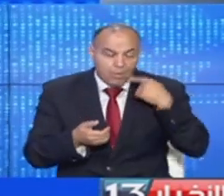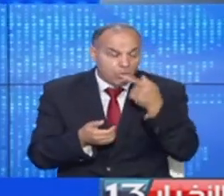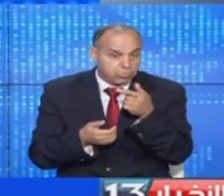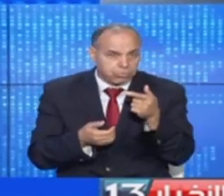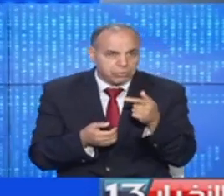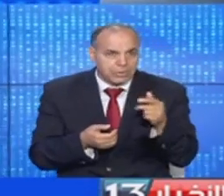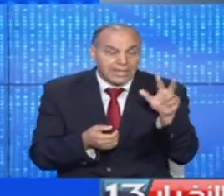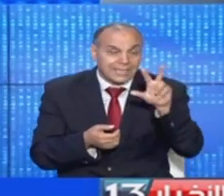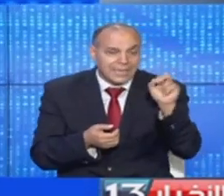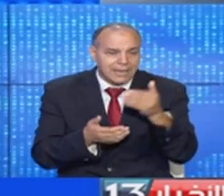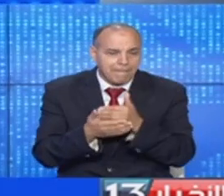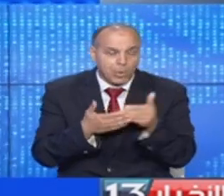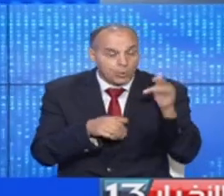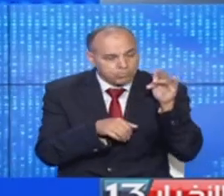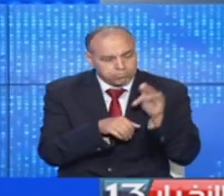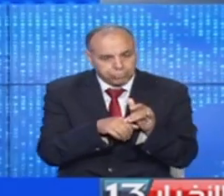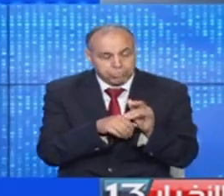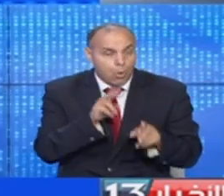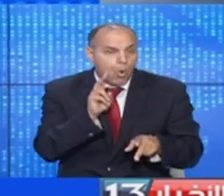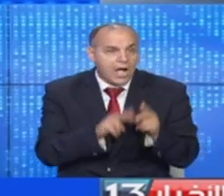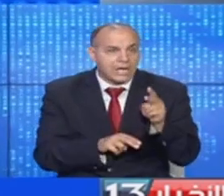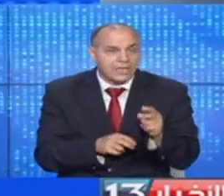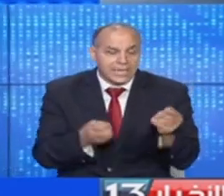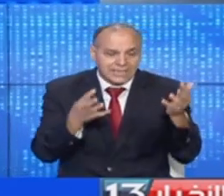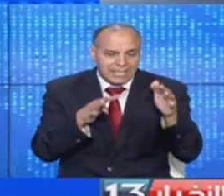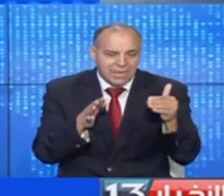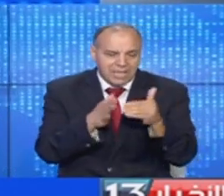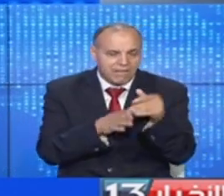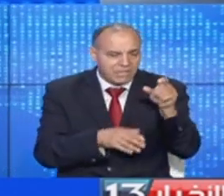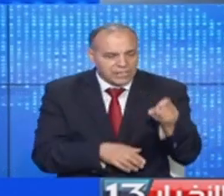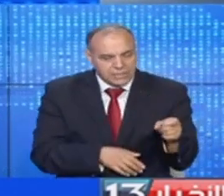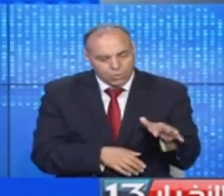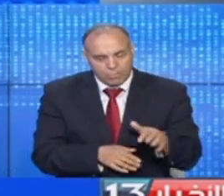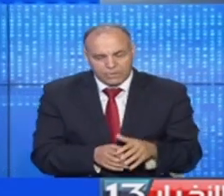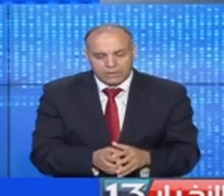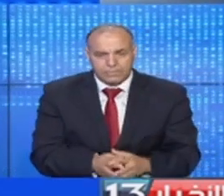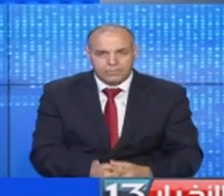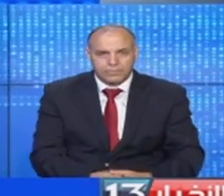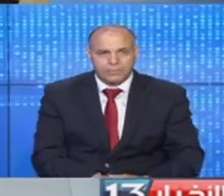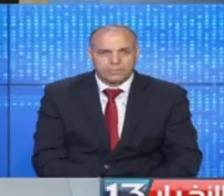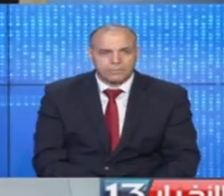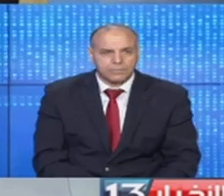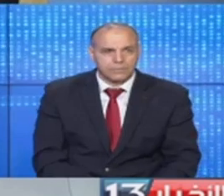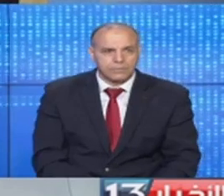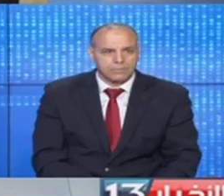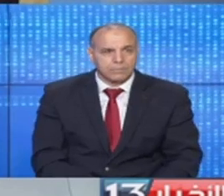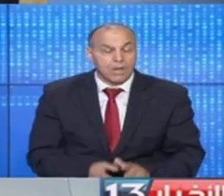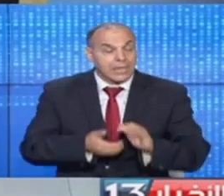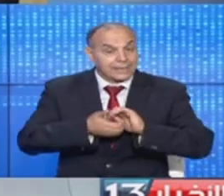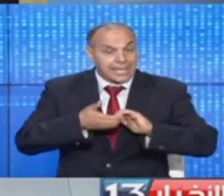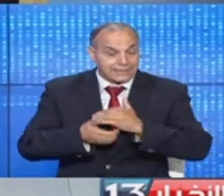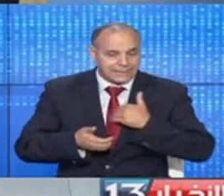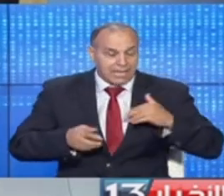ثلاثين مليون اصابه واكثر من تسعه مائه الف حاله وفاه افادت منظمه